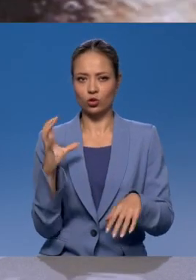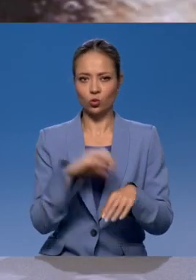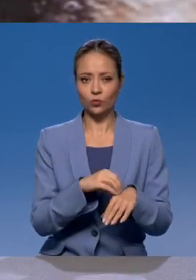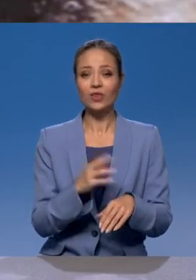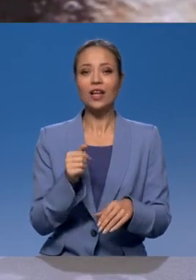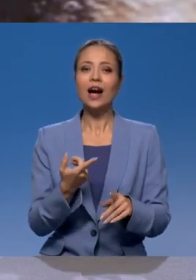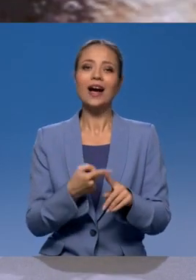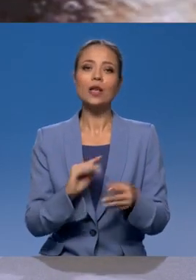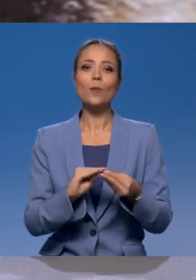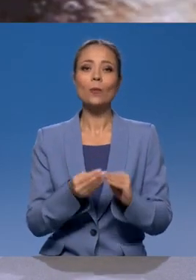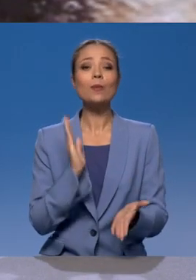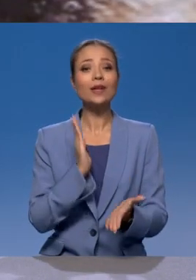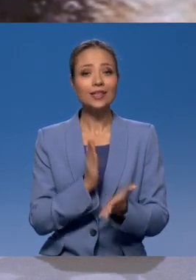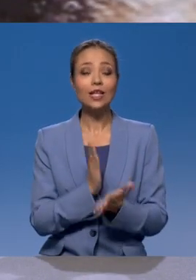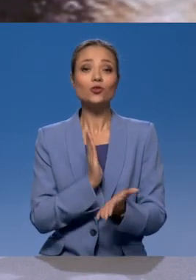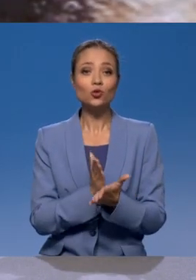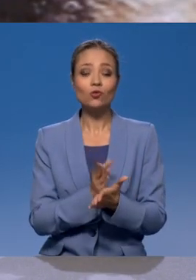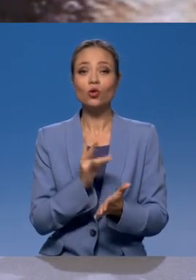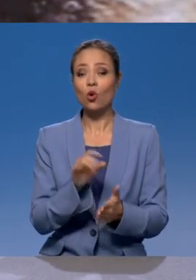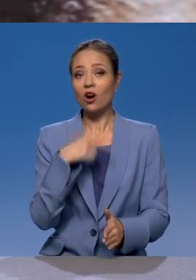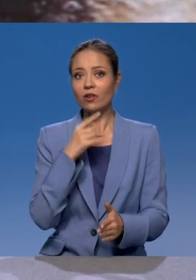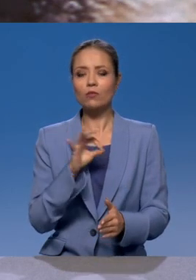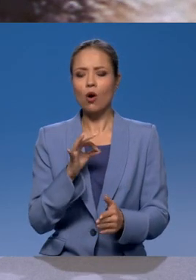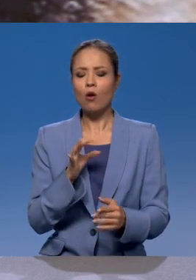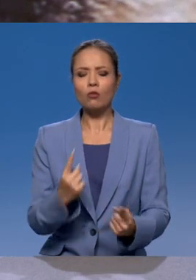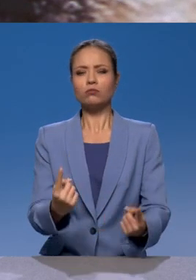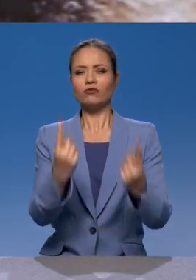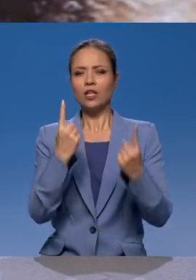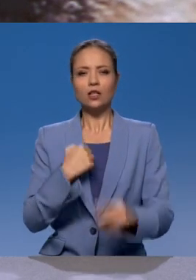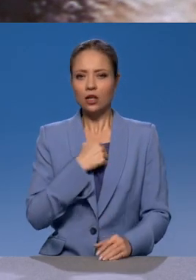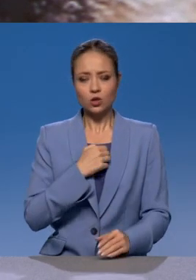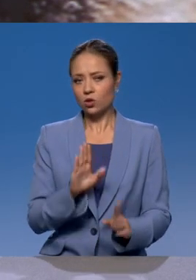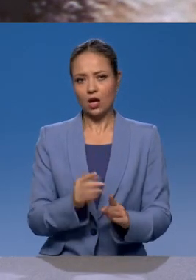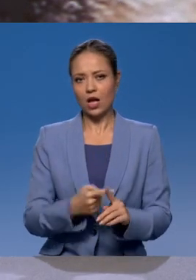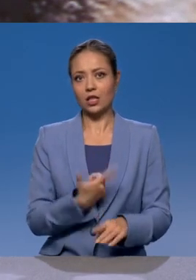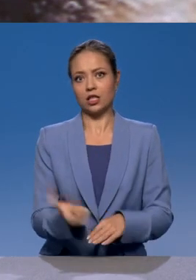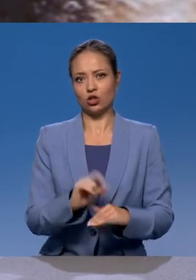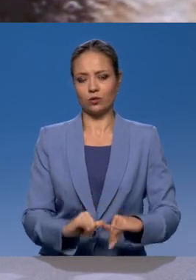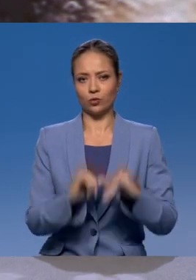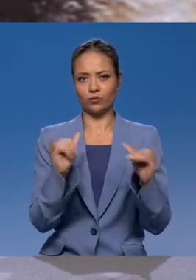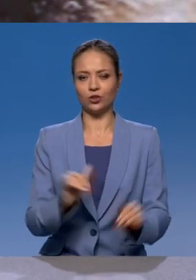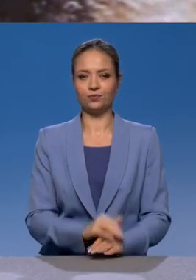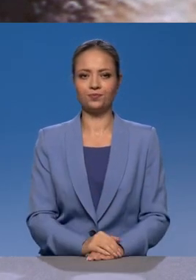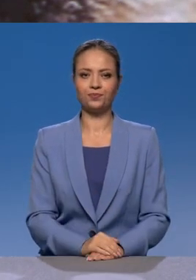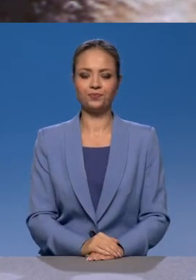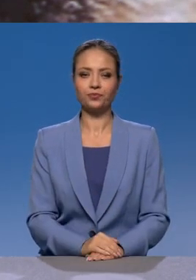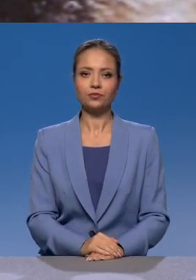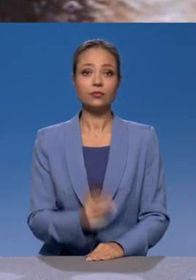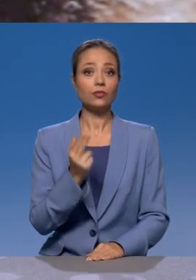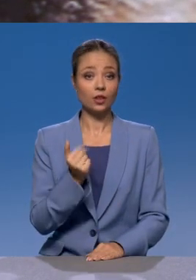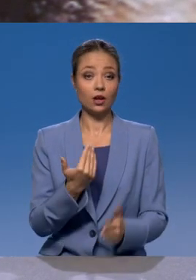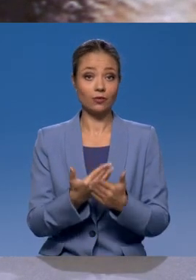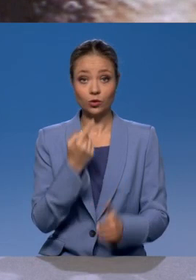она существует, эта проблема, но говорить о ней как о вселенском зле, но все-таки это большое преувеличение. Да, вот буквально